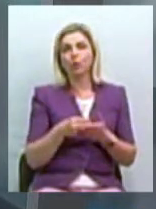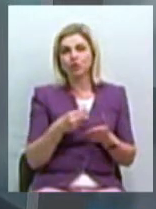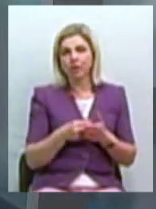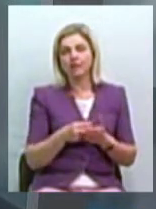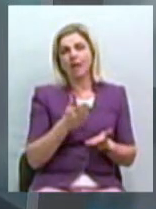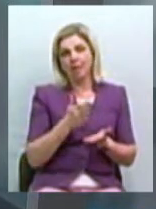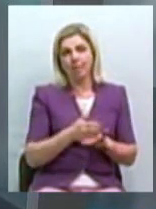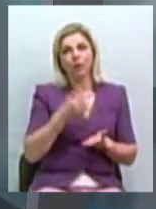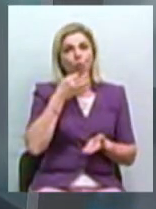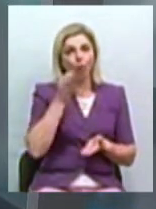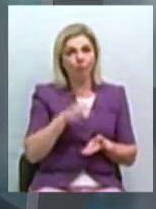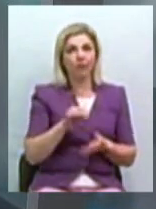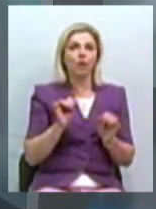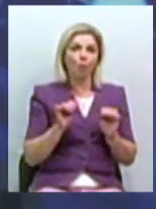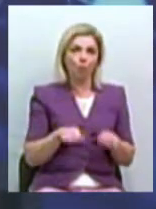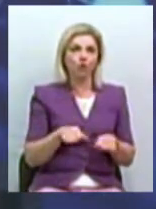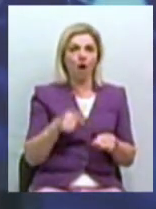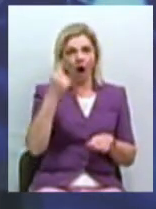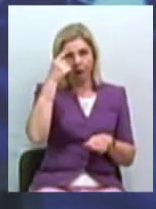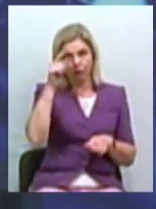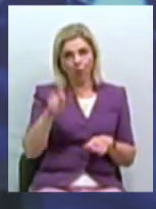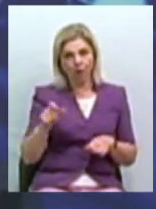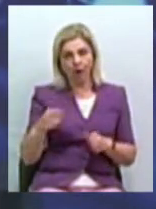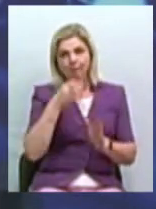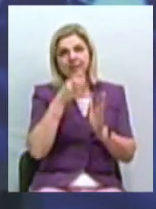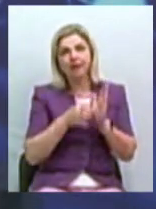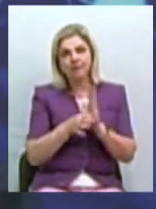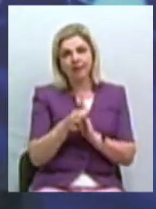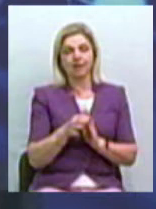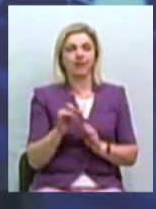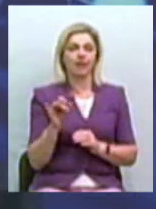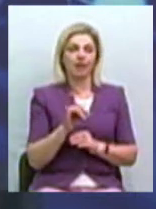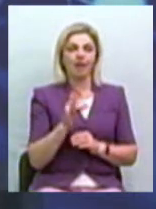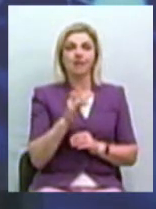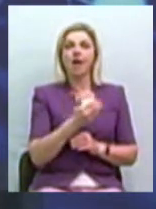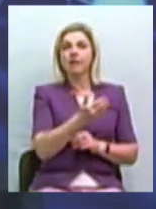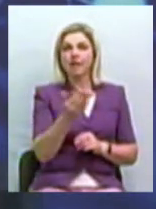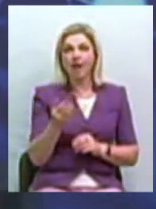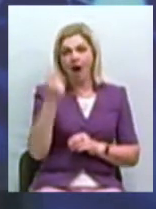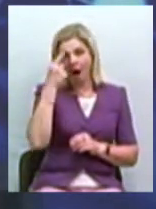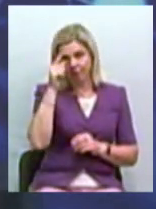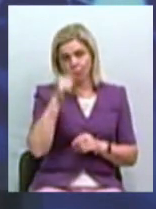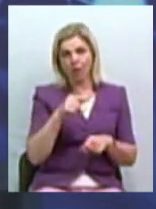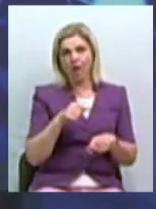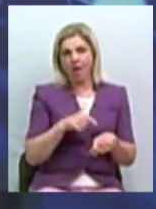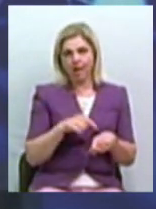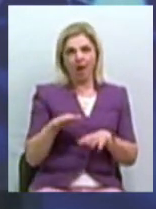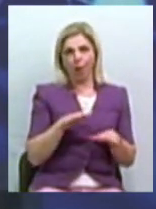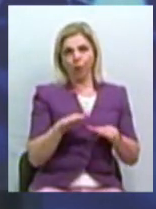мають певний досвід і можуть навіть авторам підсказати, і на них автори, скажімо, реагують